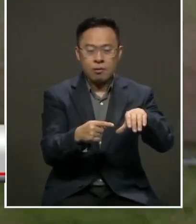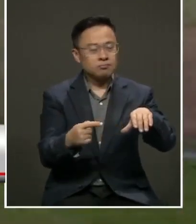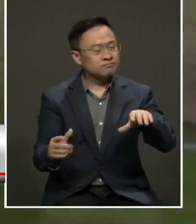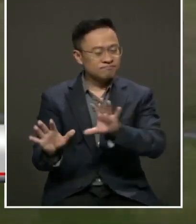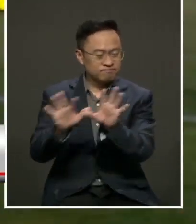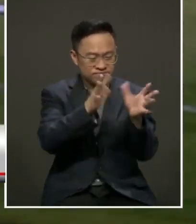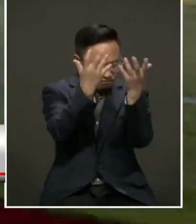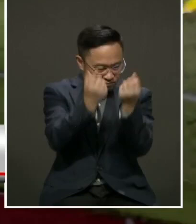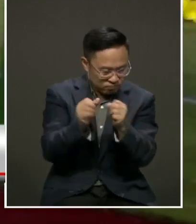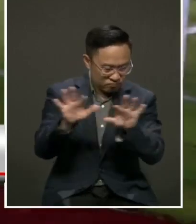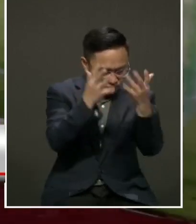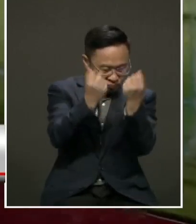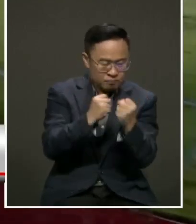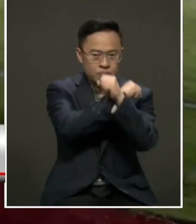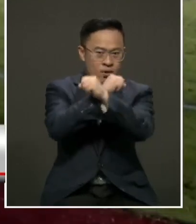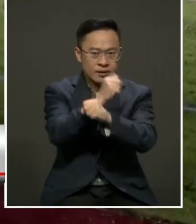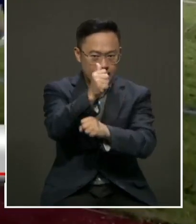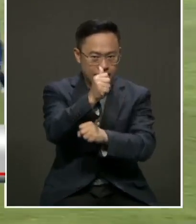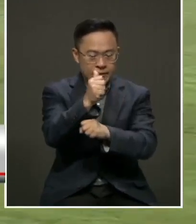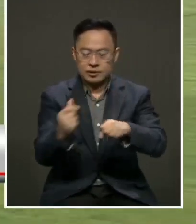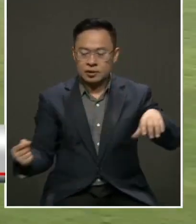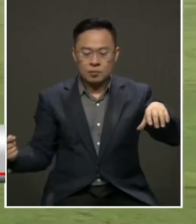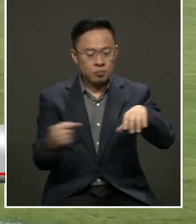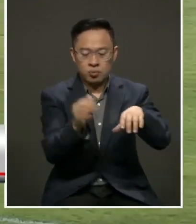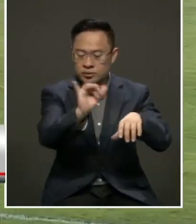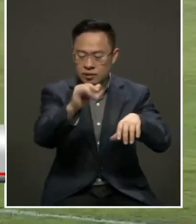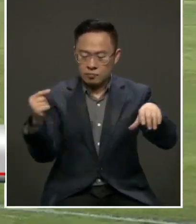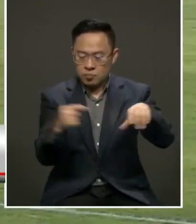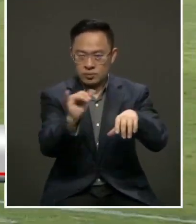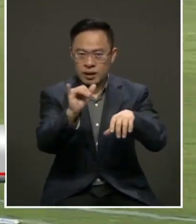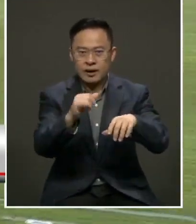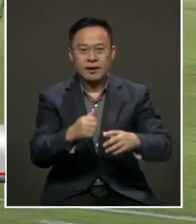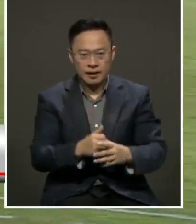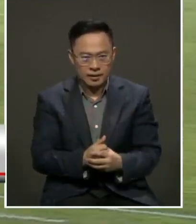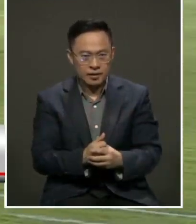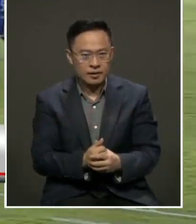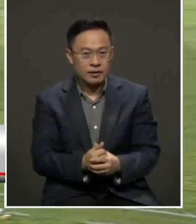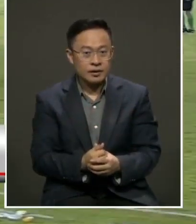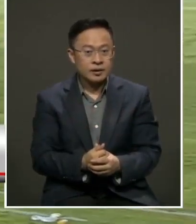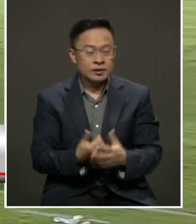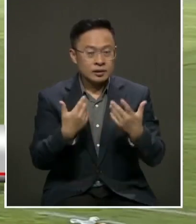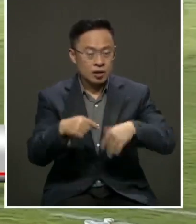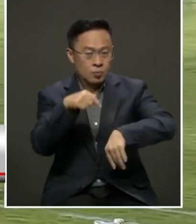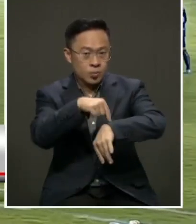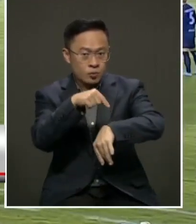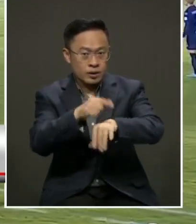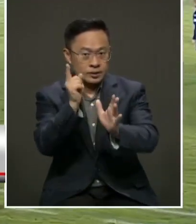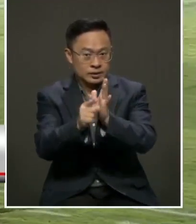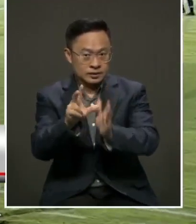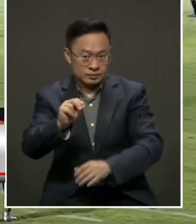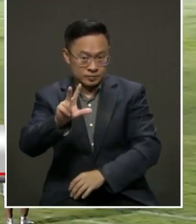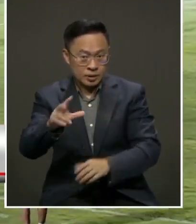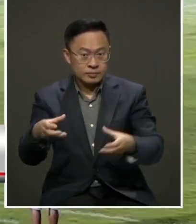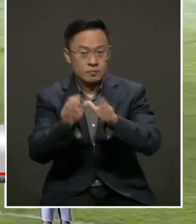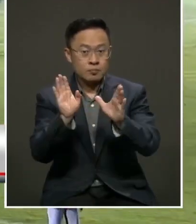มือของกิติศักดิ์ค่ะก็เป็นจังหวะนี้นึกว่าจะเริ่มต้น 1-0 แต่ต้นเกมนะดังนั้นนาทีที่33ค่ะบุ